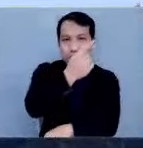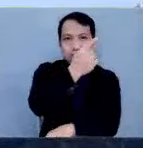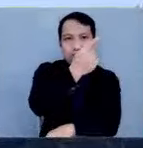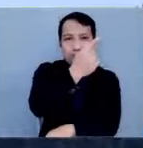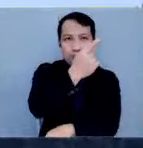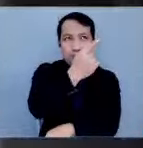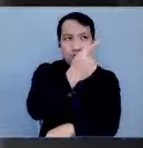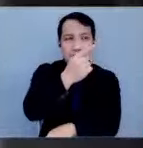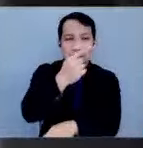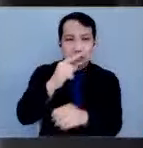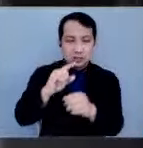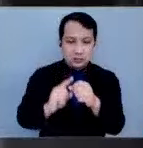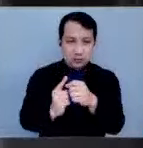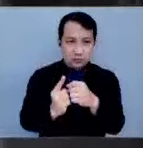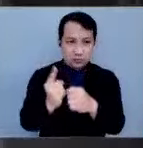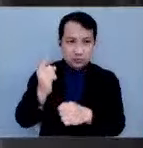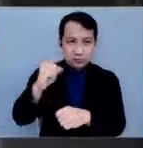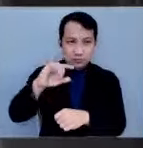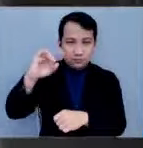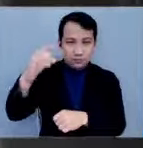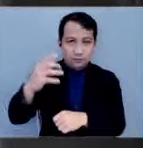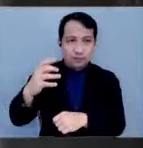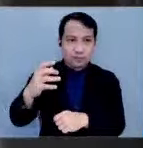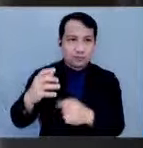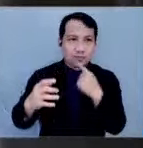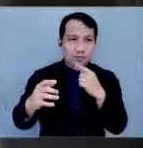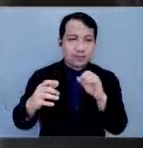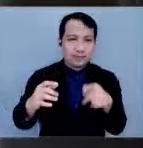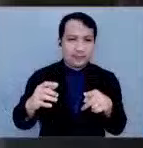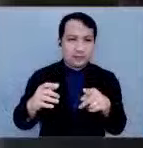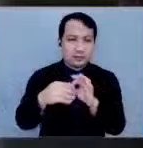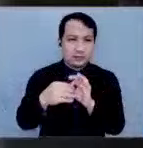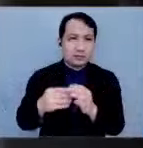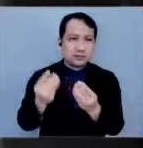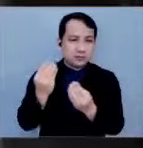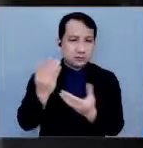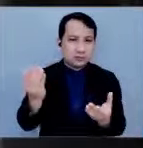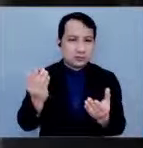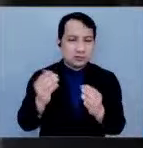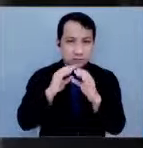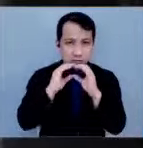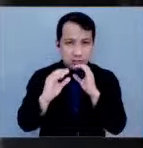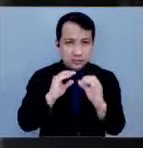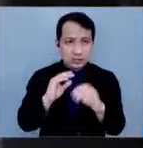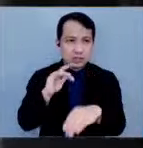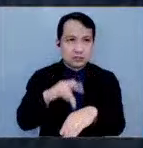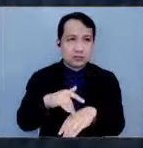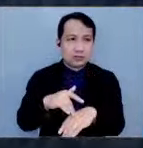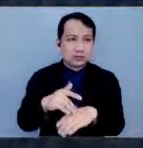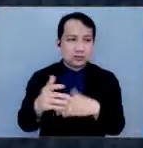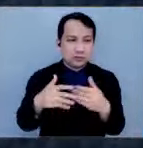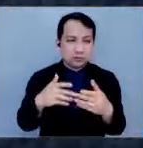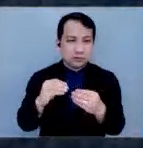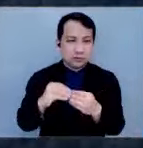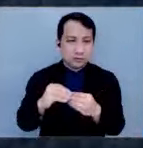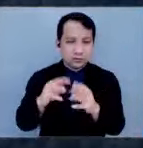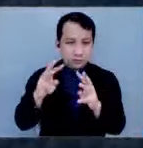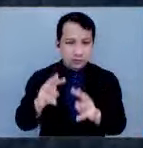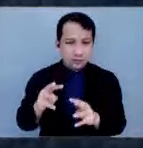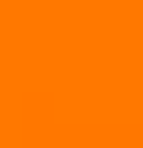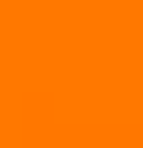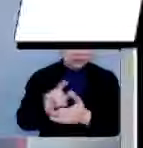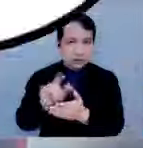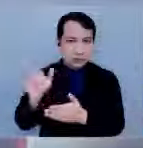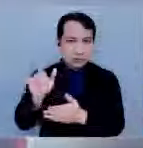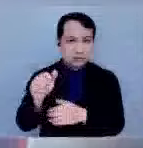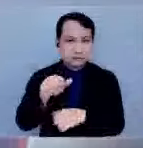outer space. Ang satellite ay isang spacecraft na ginagamit sa komunikasyon at weather forecasting mula sa kalawakan.